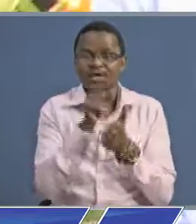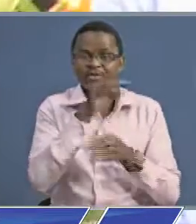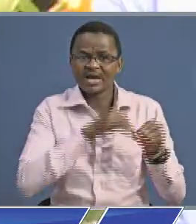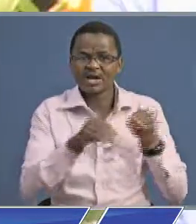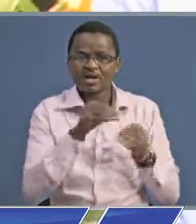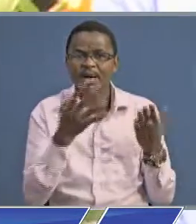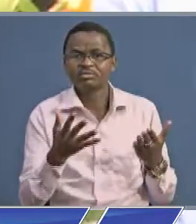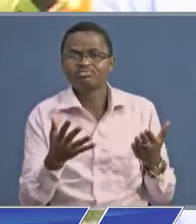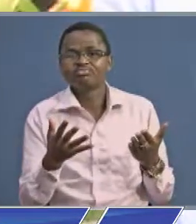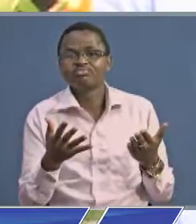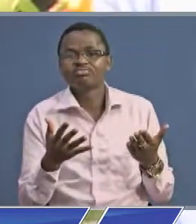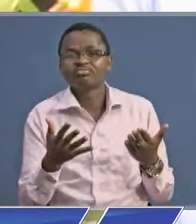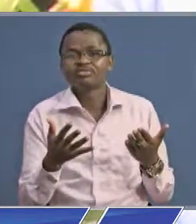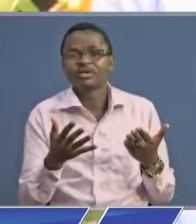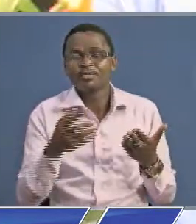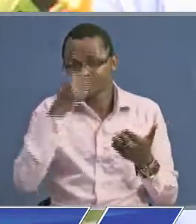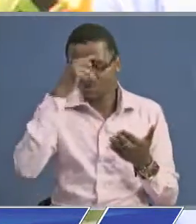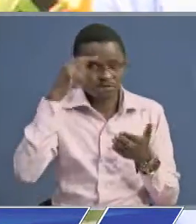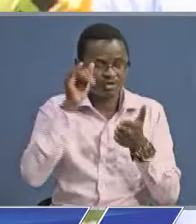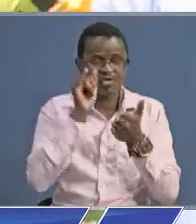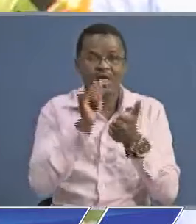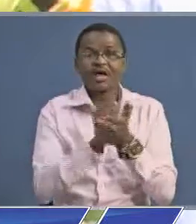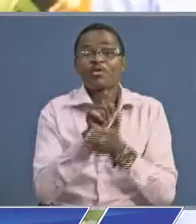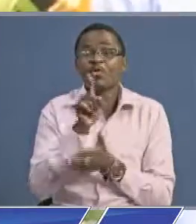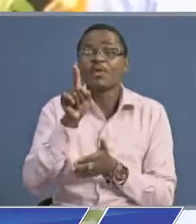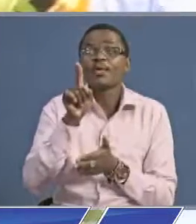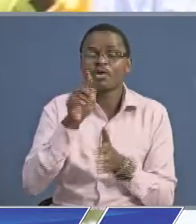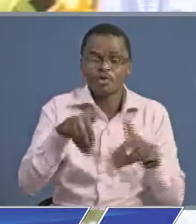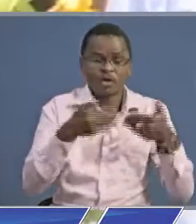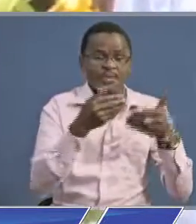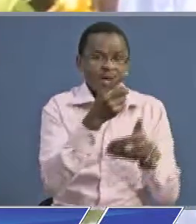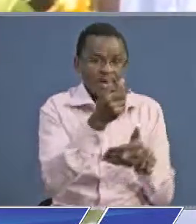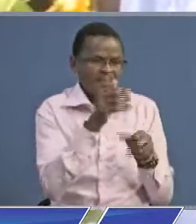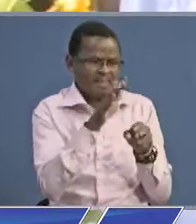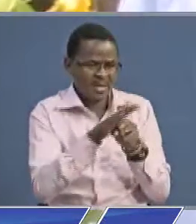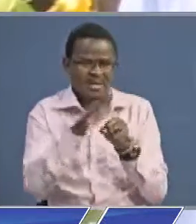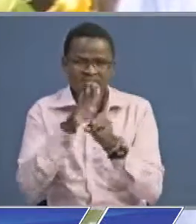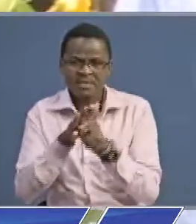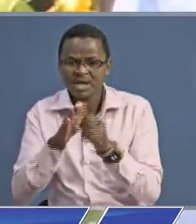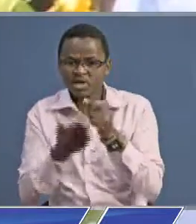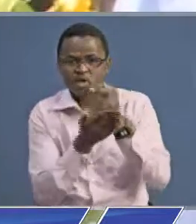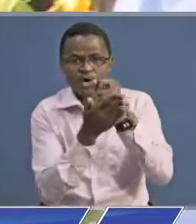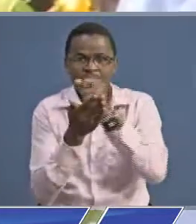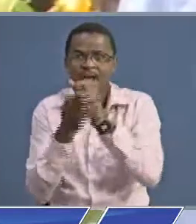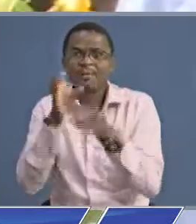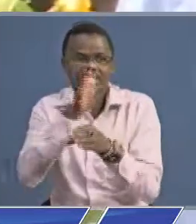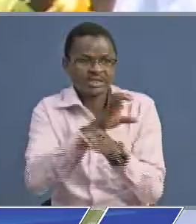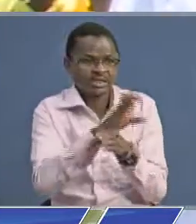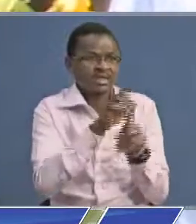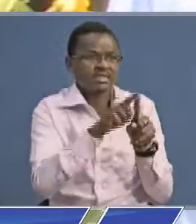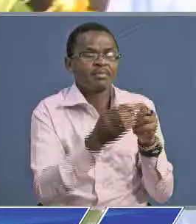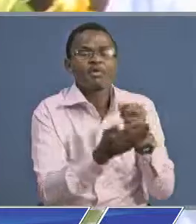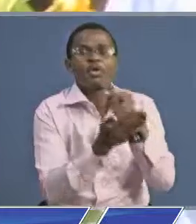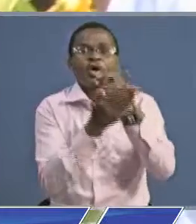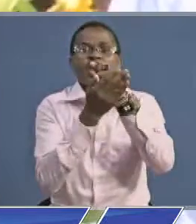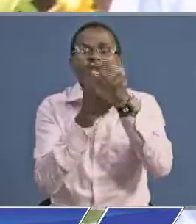corrupt. Na sababu ya hiyo, ni kwa sababu wewe unapeana pesa yako mingi kusaidia kanisa na